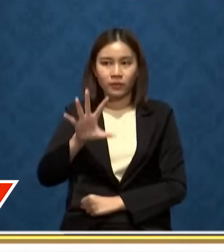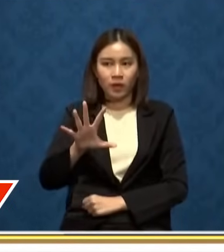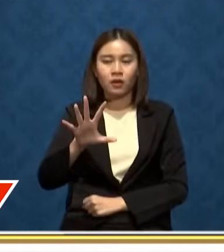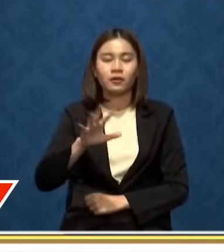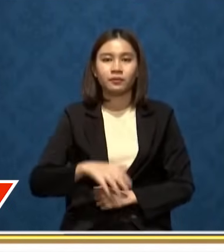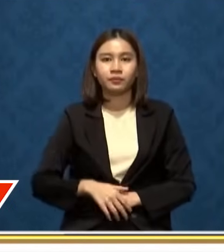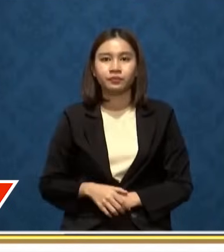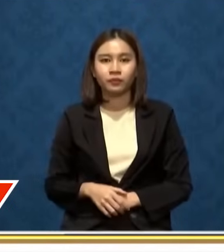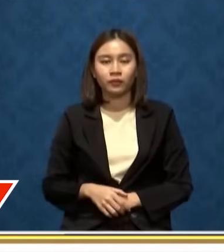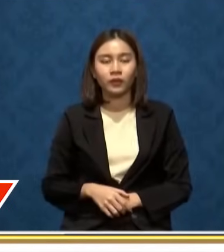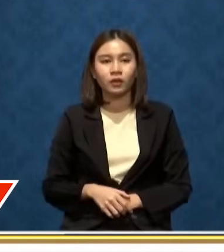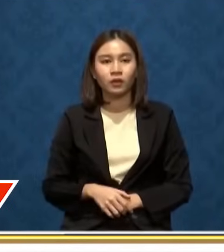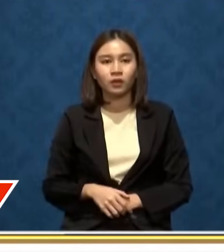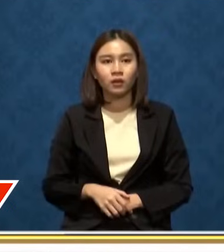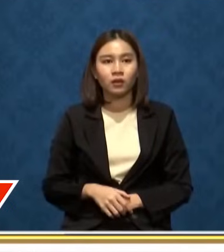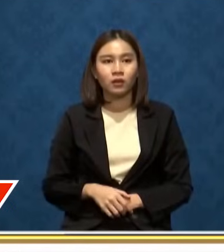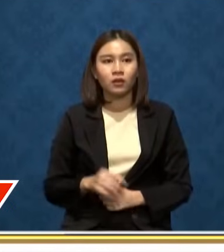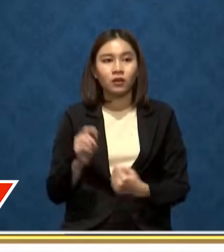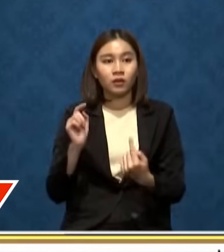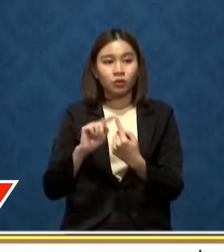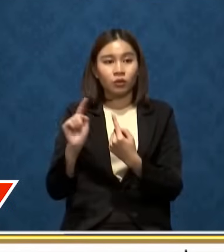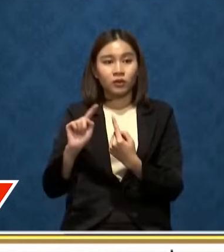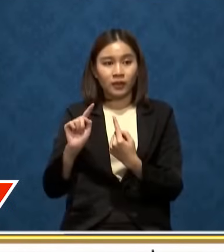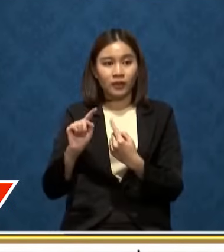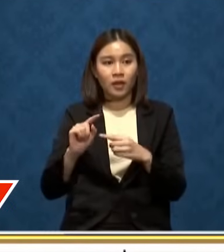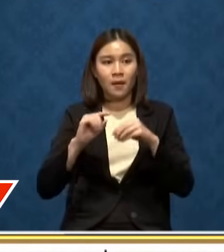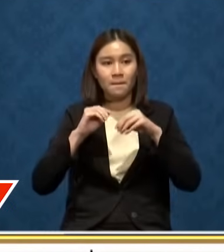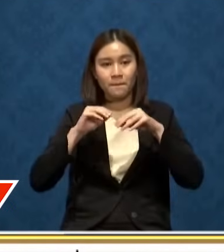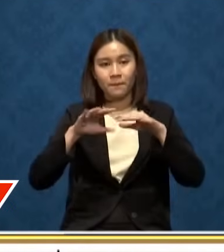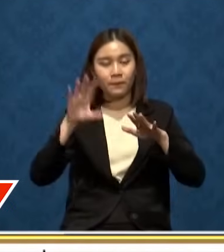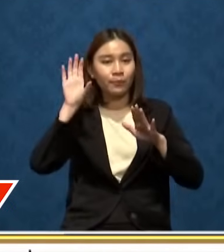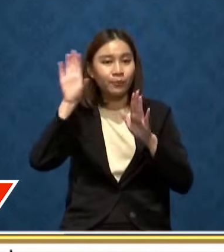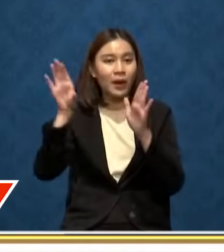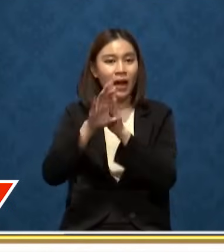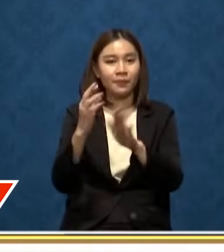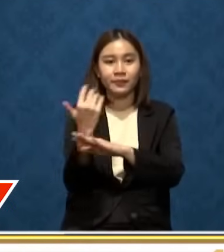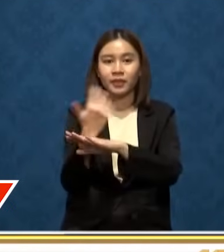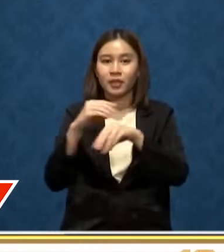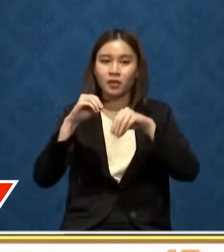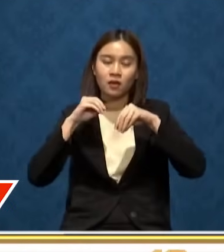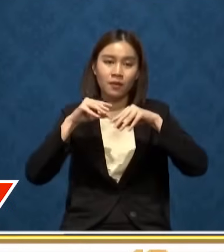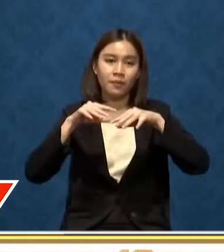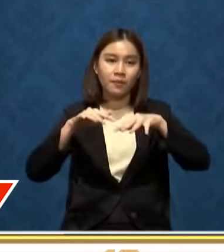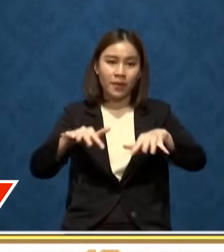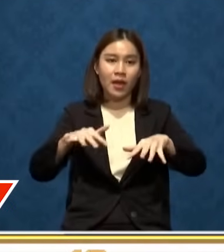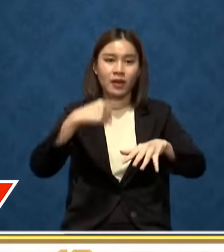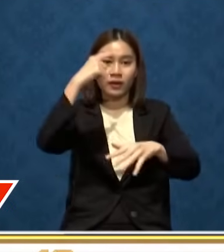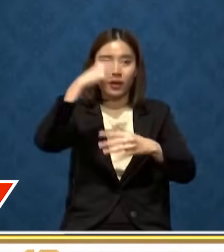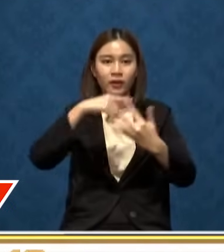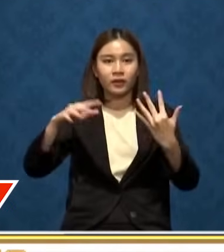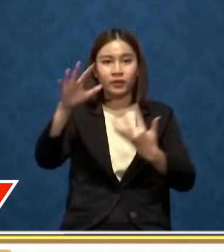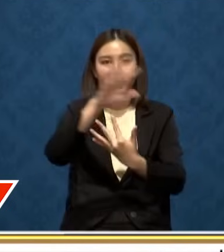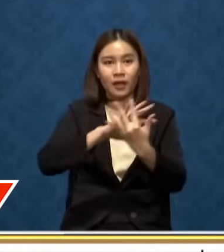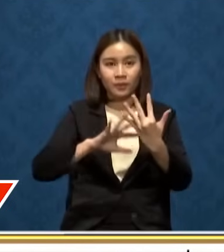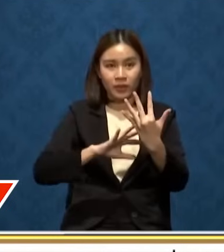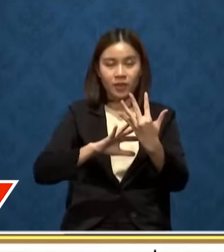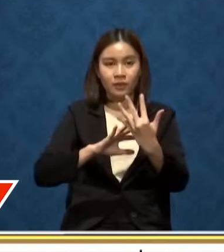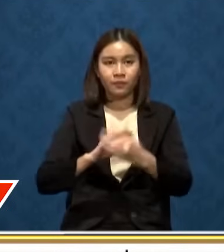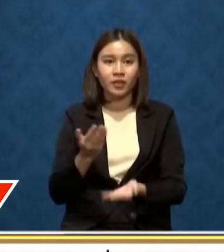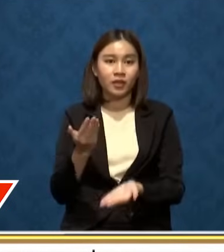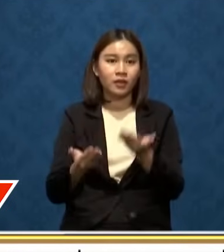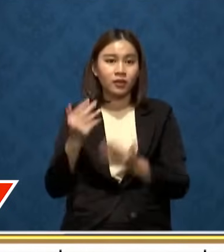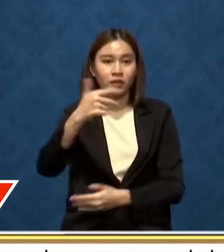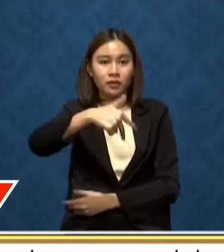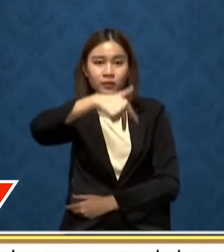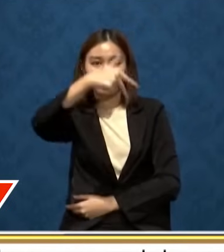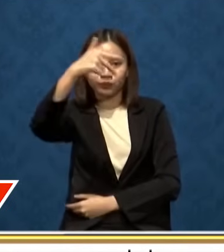2565ขององค์การกระจายเสียงและแพร่ภาพสาธารณะแห่งประเทศไทยหรือว่าไ